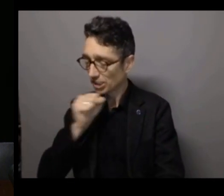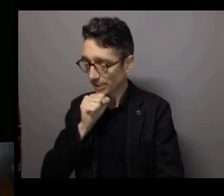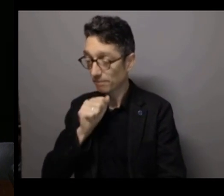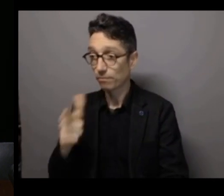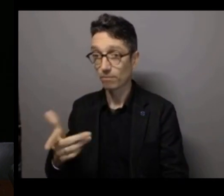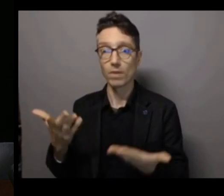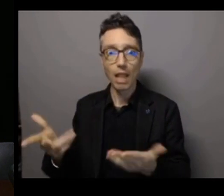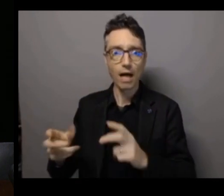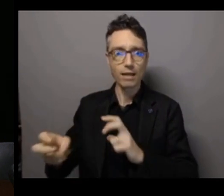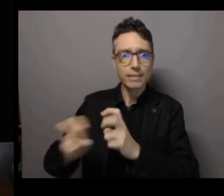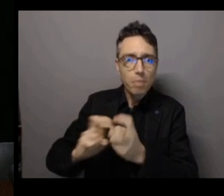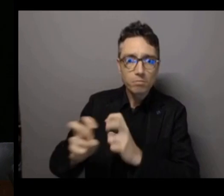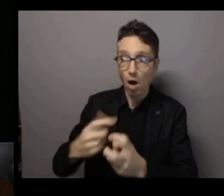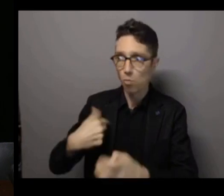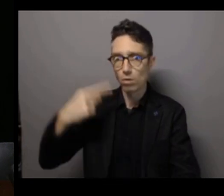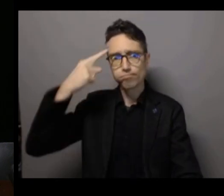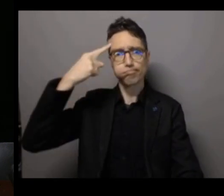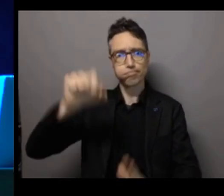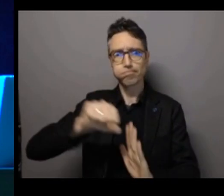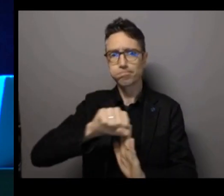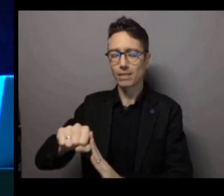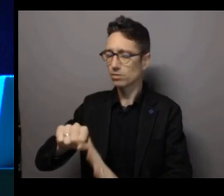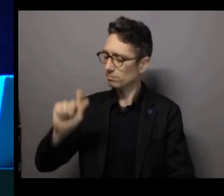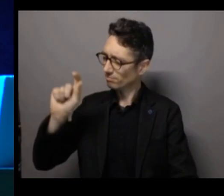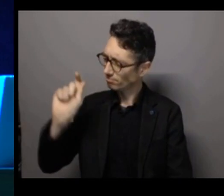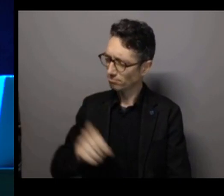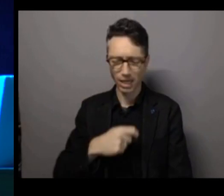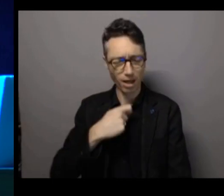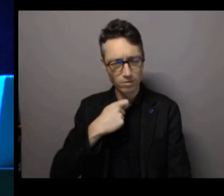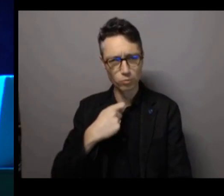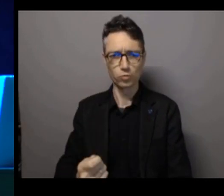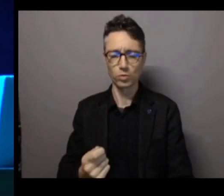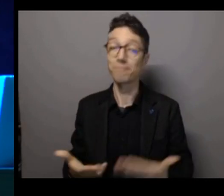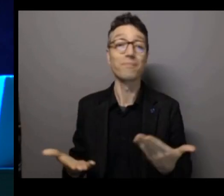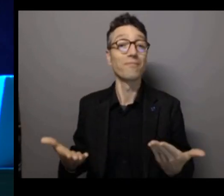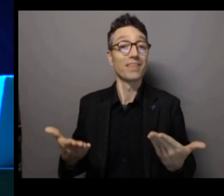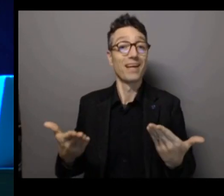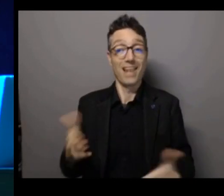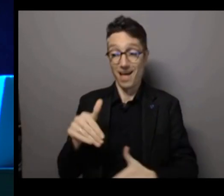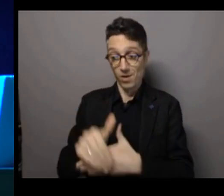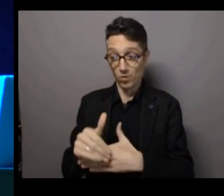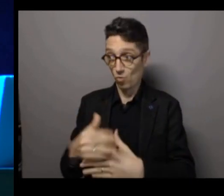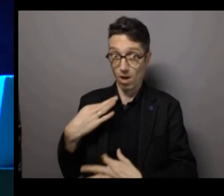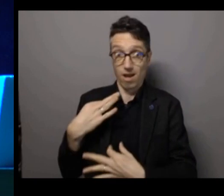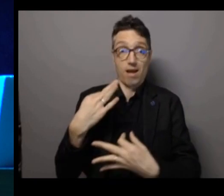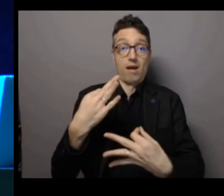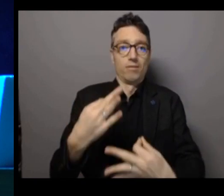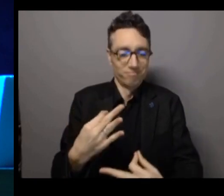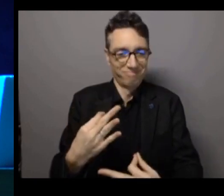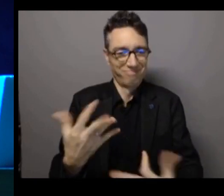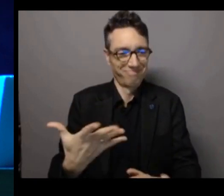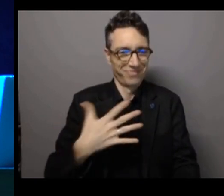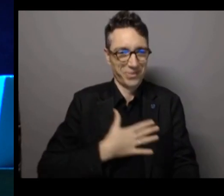au cœur de mes priorités. Et donc je suis ravie de me retrouver ce soir ici et j'ai l'honneur de clôturer